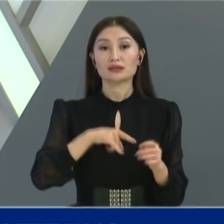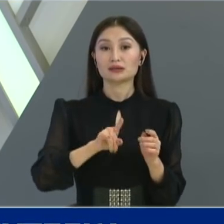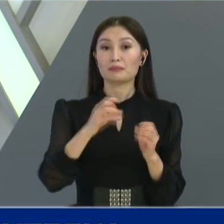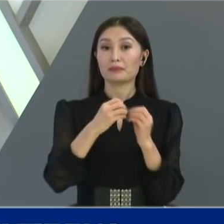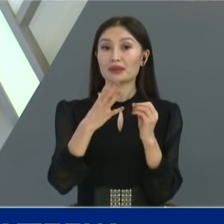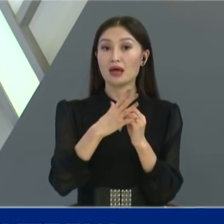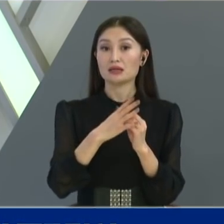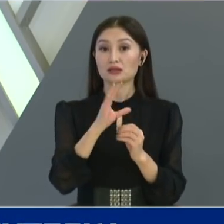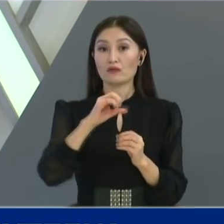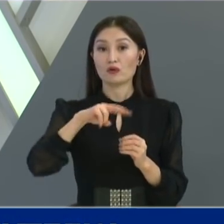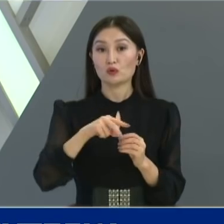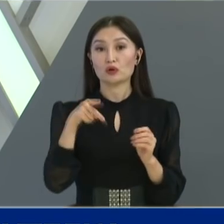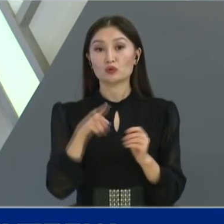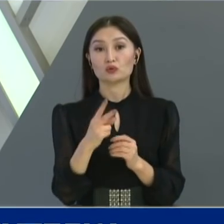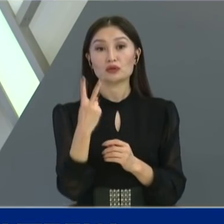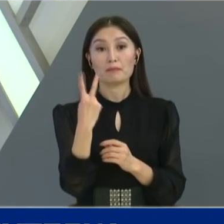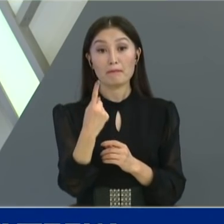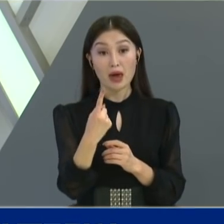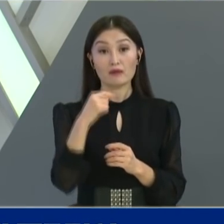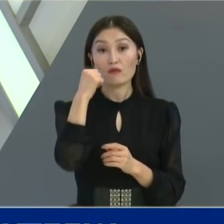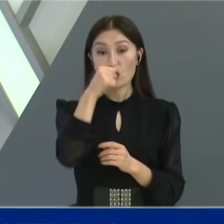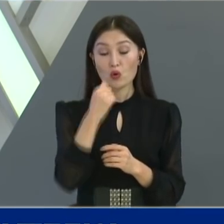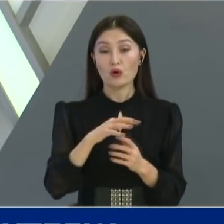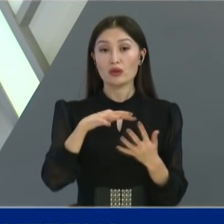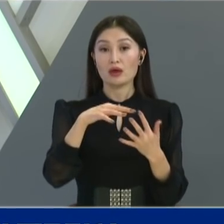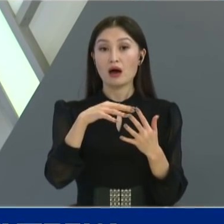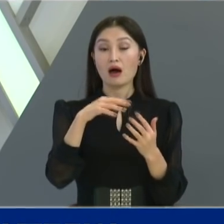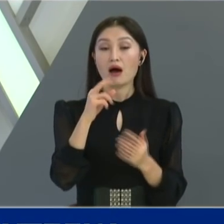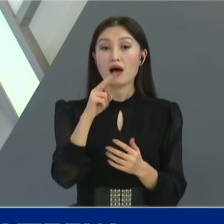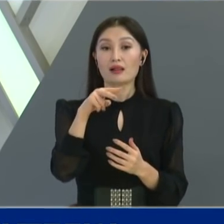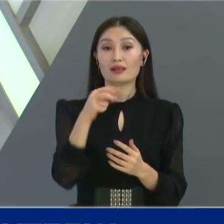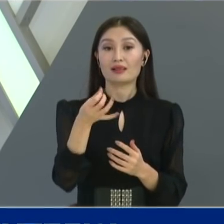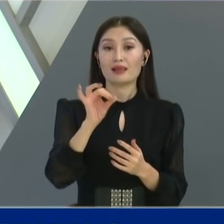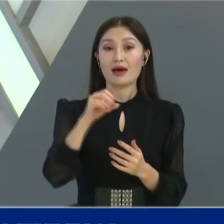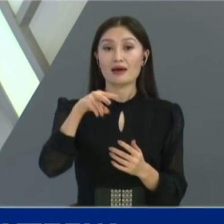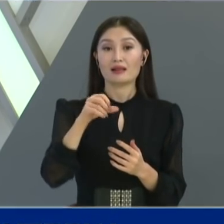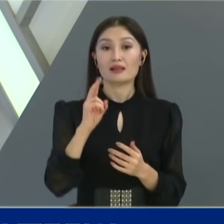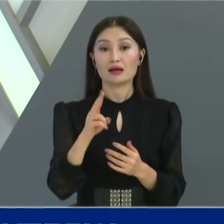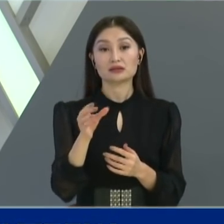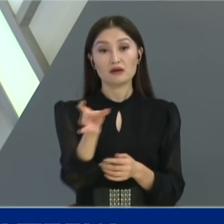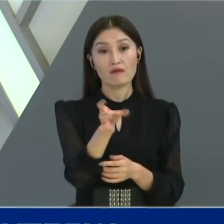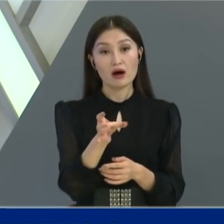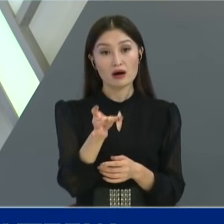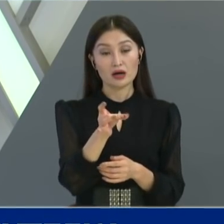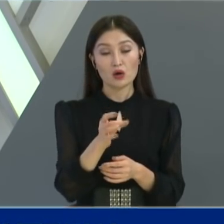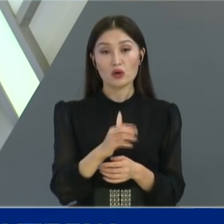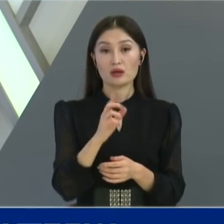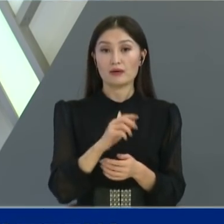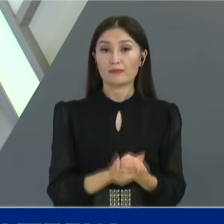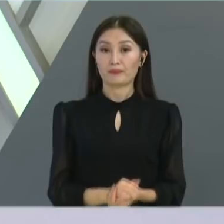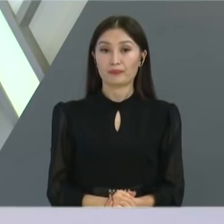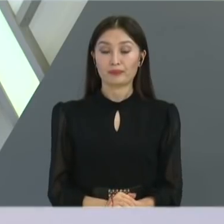июня 2001 года в селе Карабулак Лейлекского района Баткенской области.